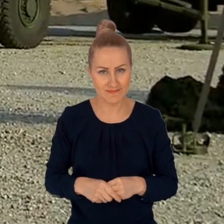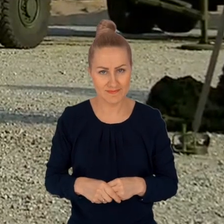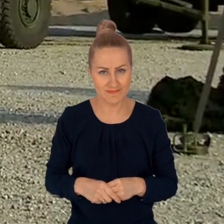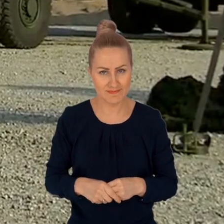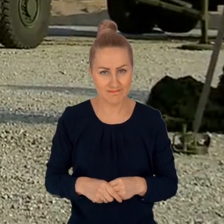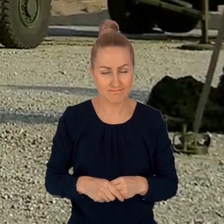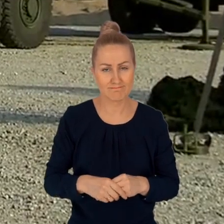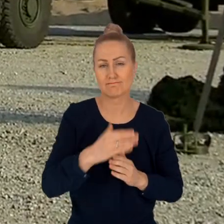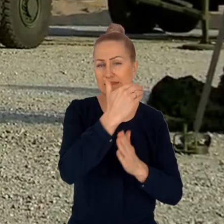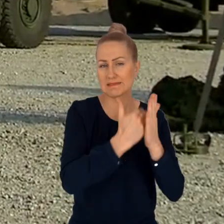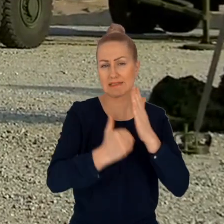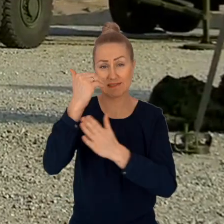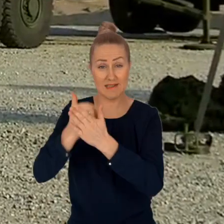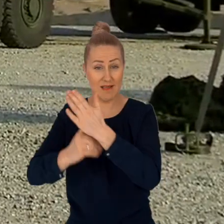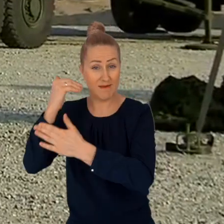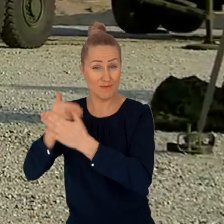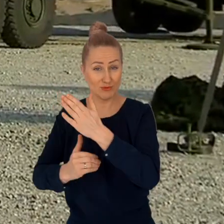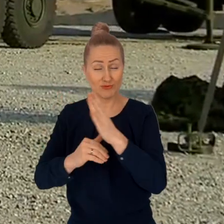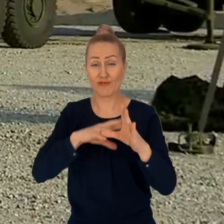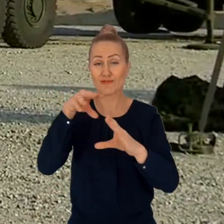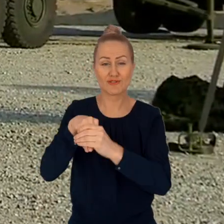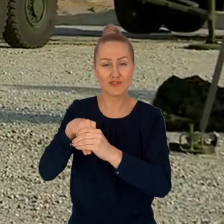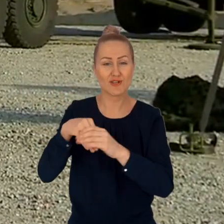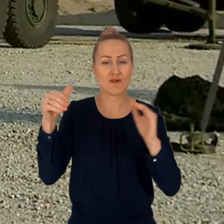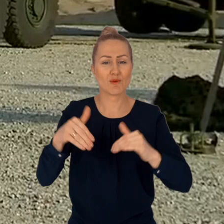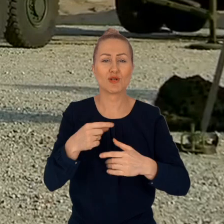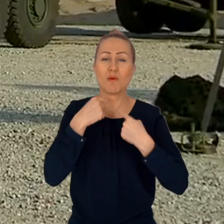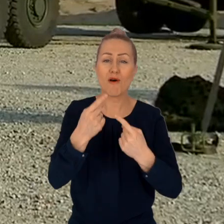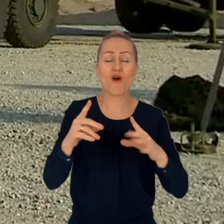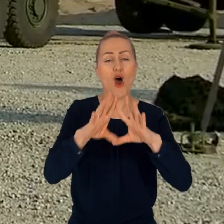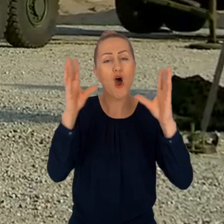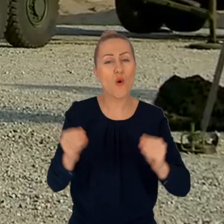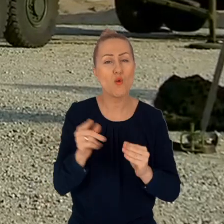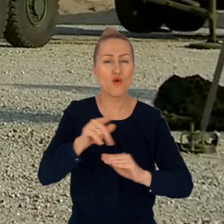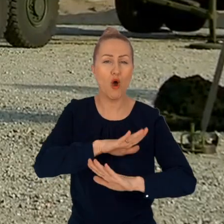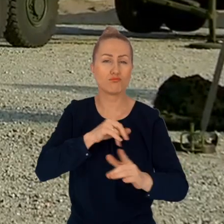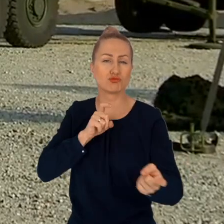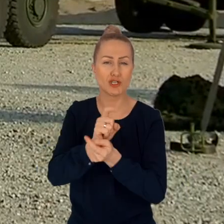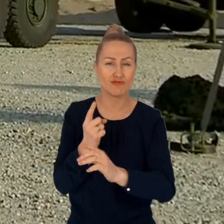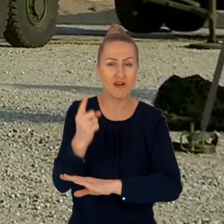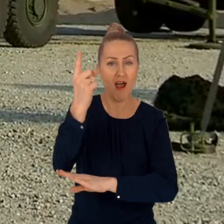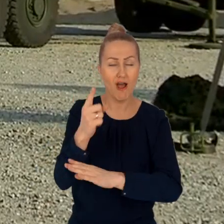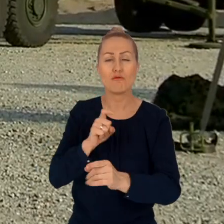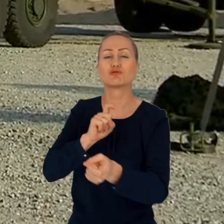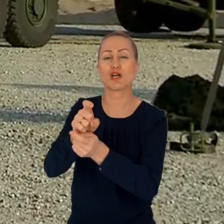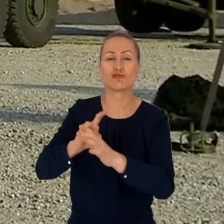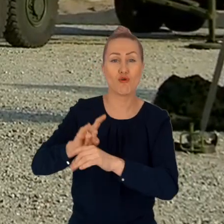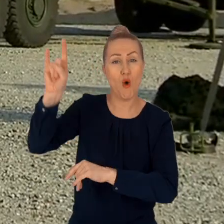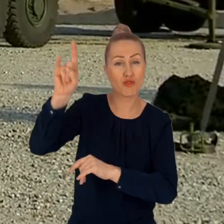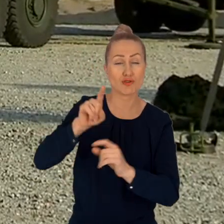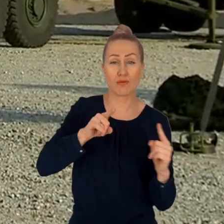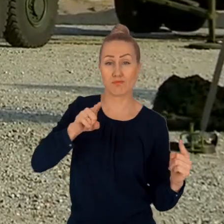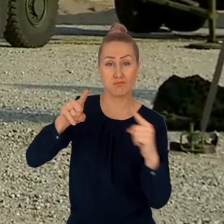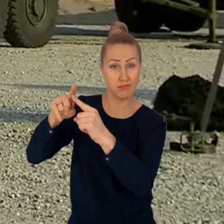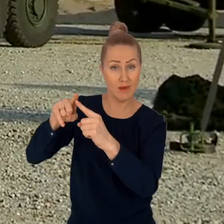Systemu szeroko pojętego, systemu systemów, można tak powiedzieć, obrony przeciwrakietowej i przeciwlotniczej, w